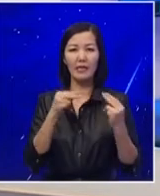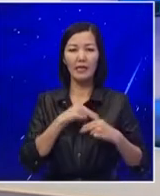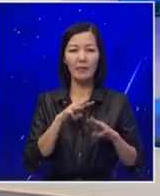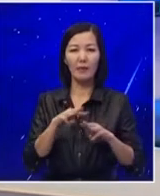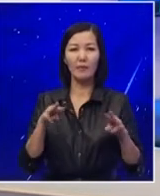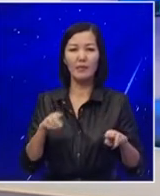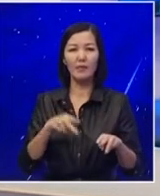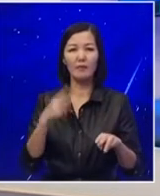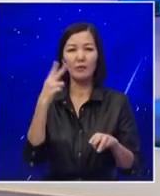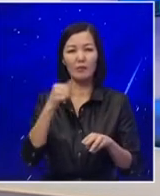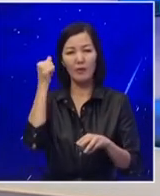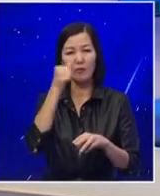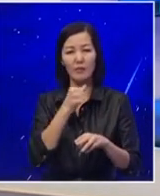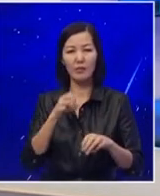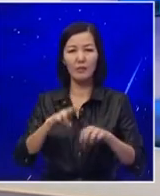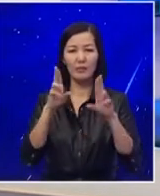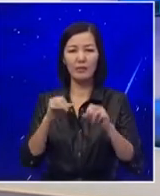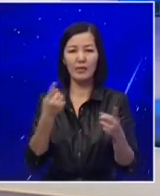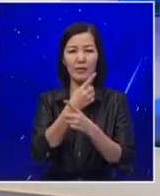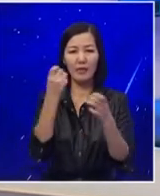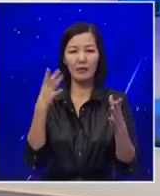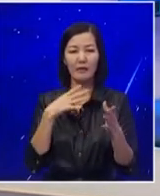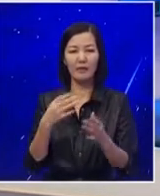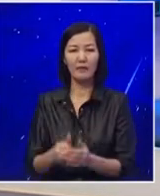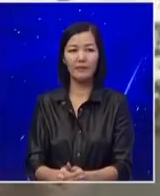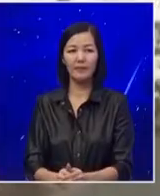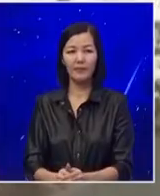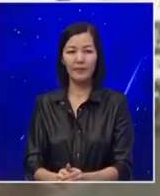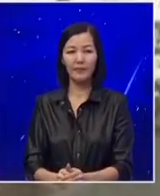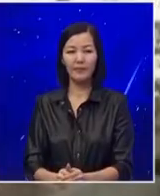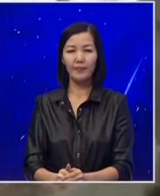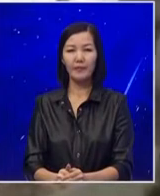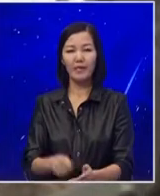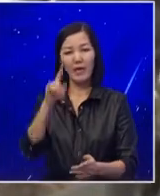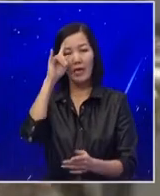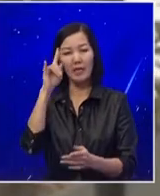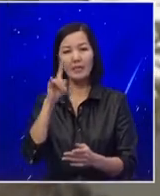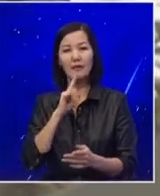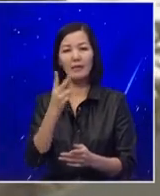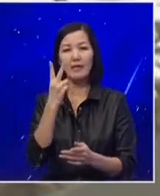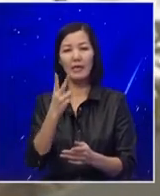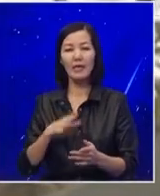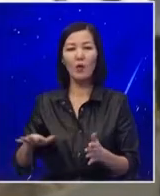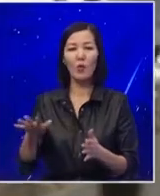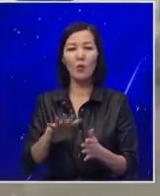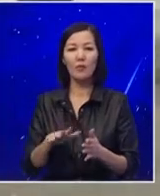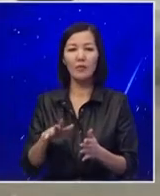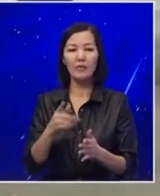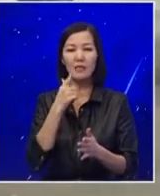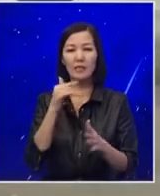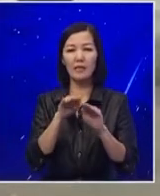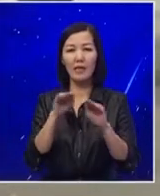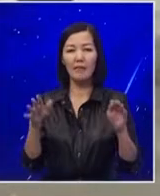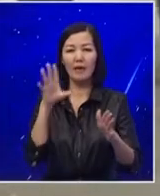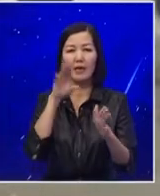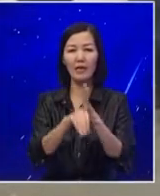жылғы сұранысқа ие мамандықтарды атады. Қазақстанда екі облыс қызыл аймаққа енді. Елде індет